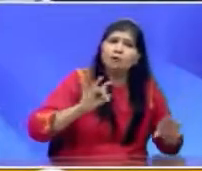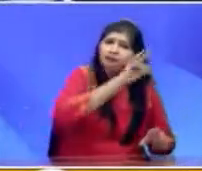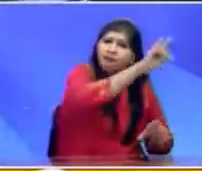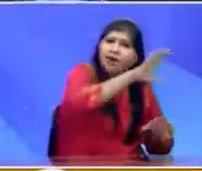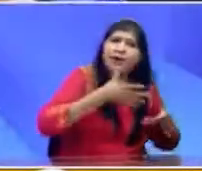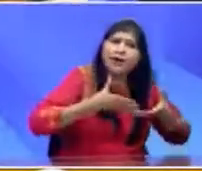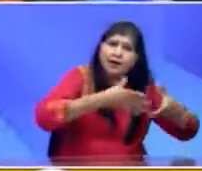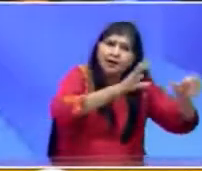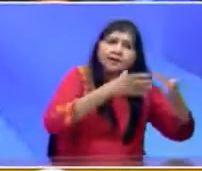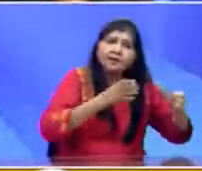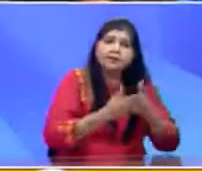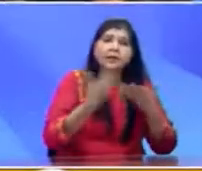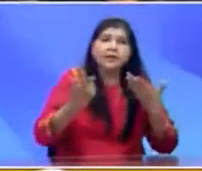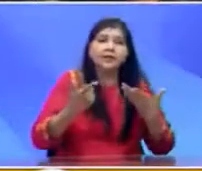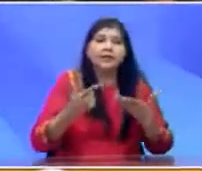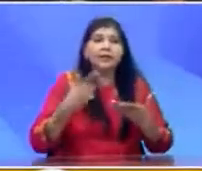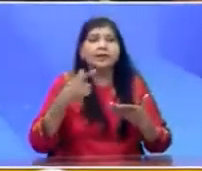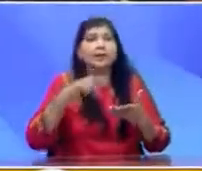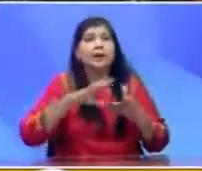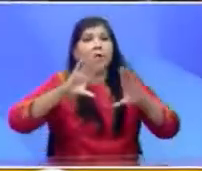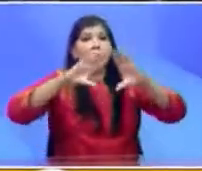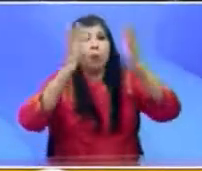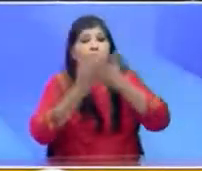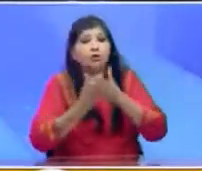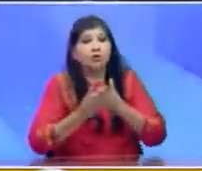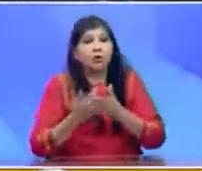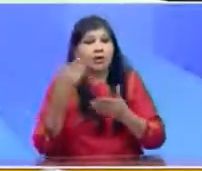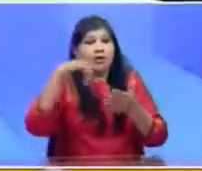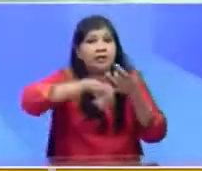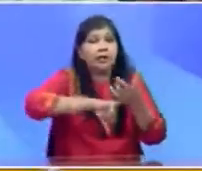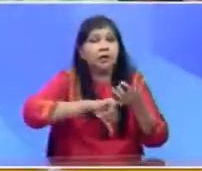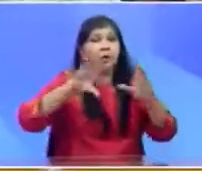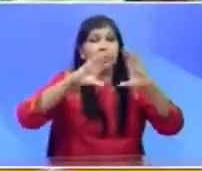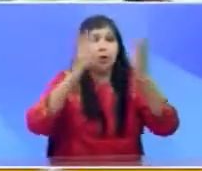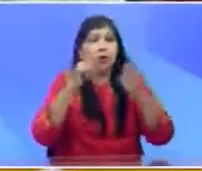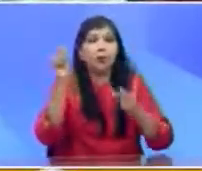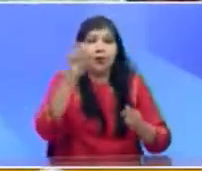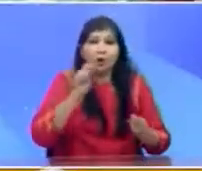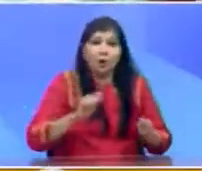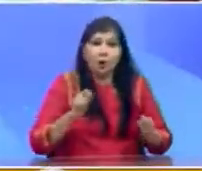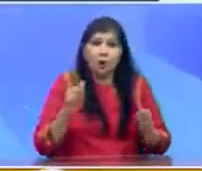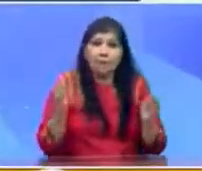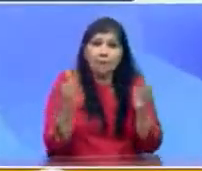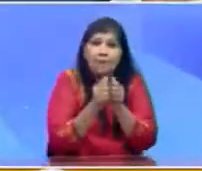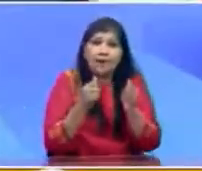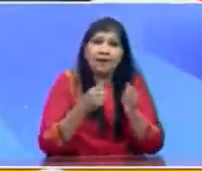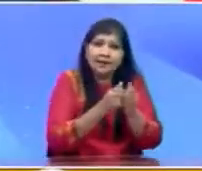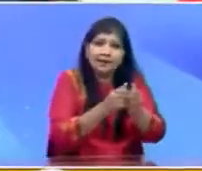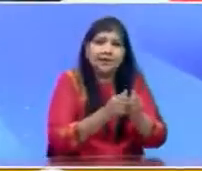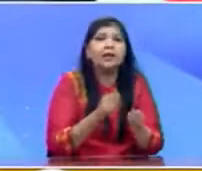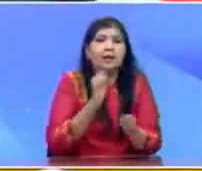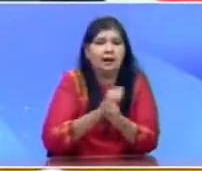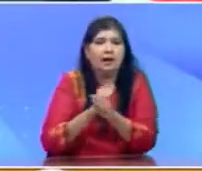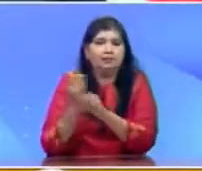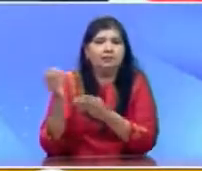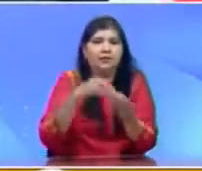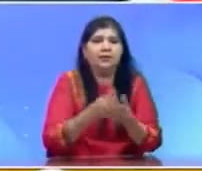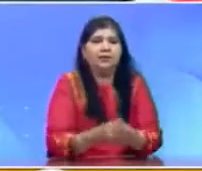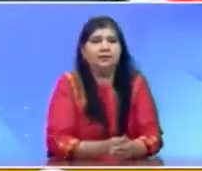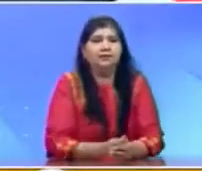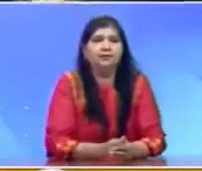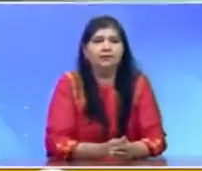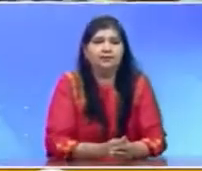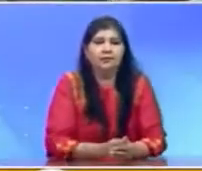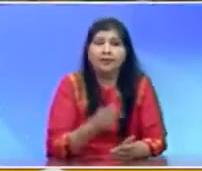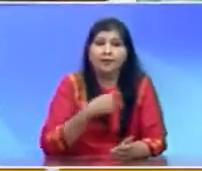खिलौना निर्माता विश्व के प्रमुख ग्लोबल टॉय ब्रांड्स के साथ मिलकर भी काम कर रहे हैं। मुझे